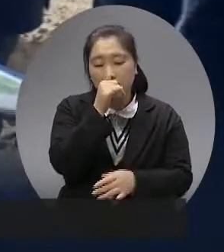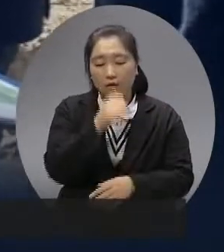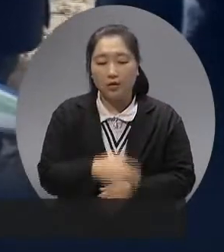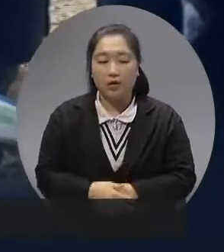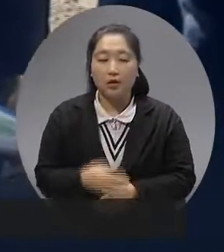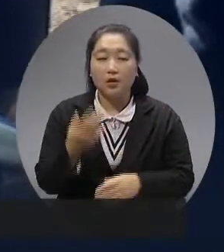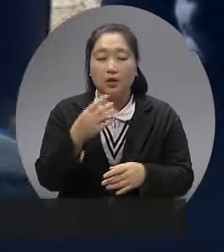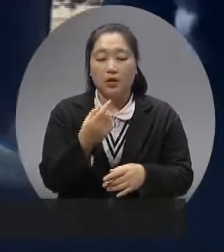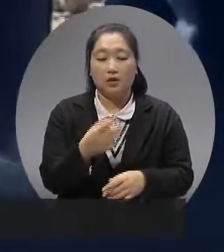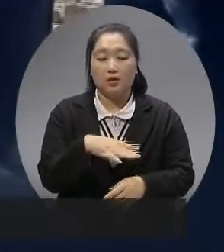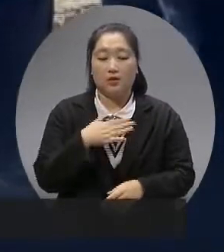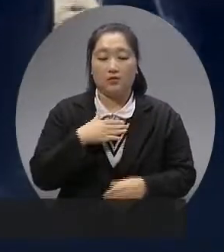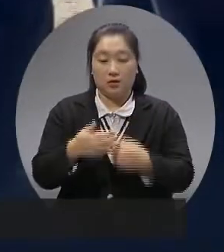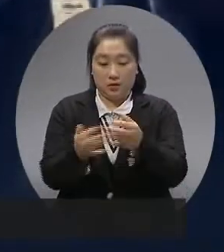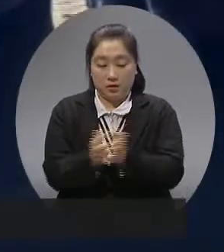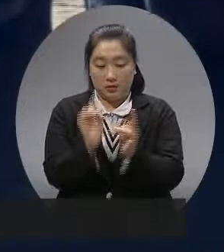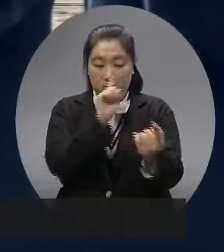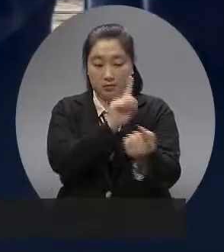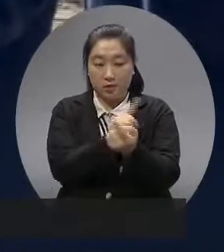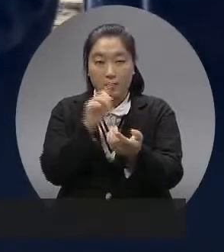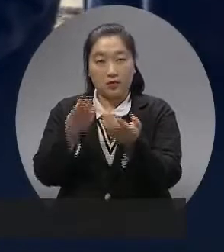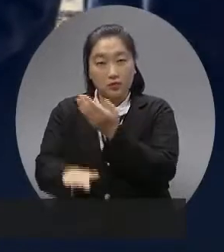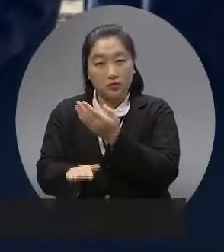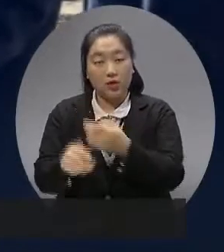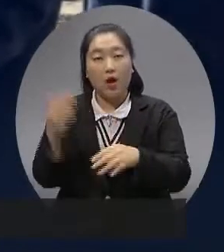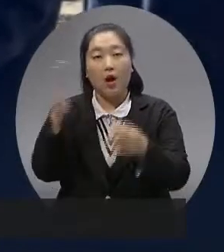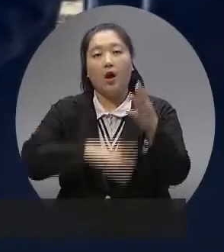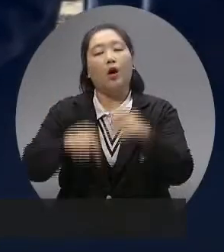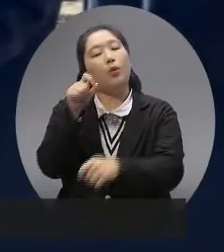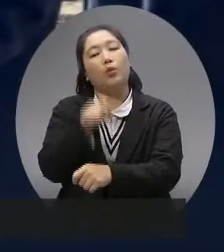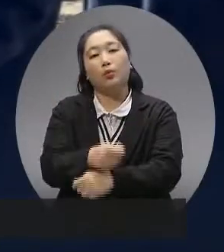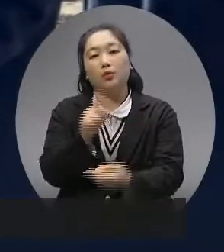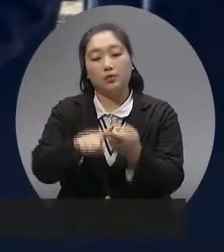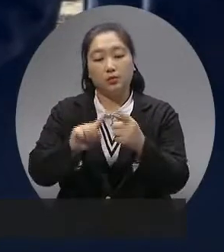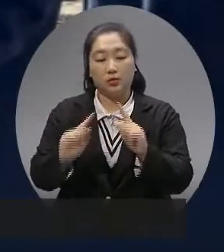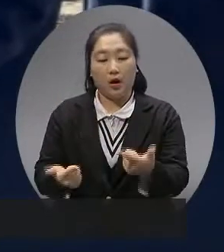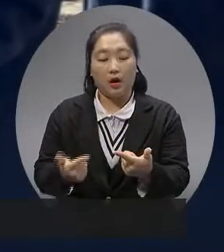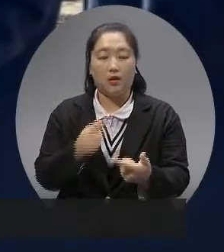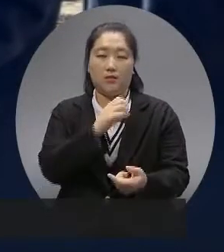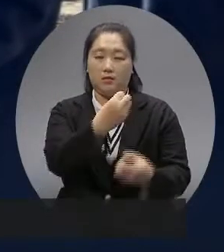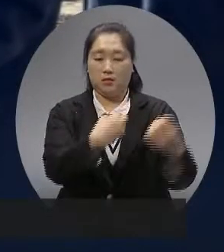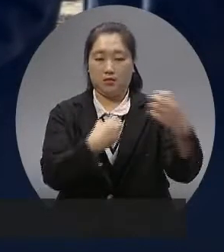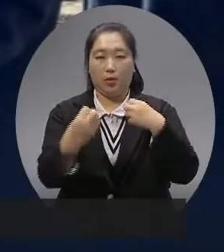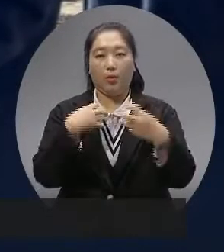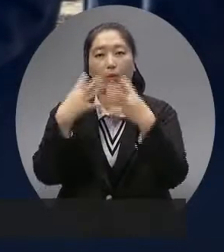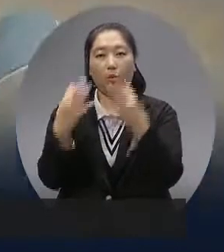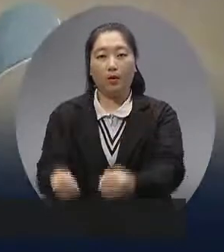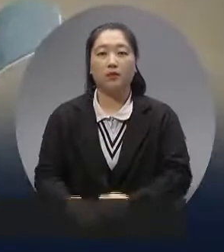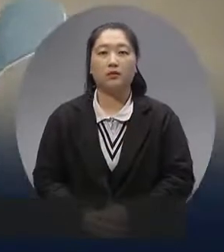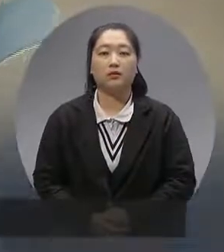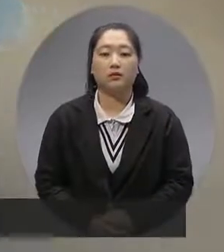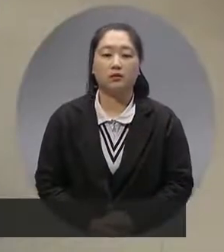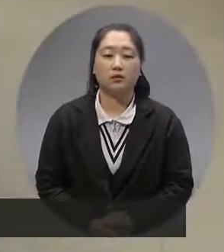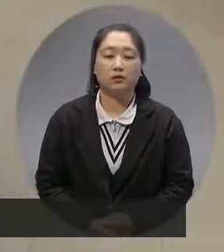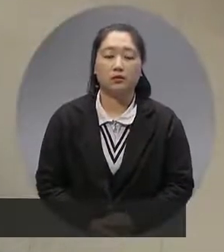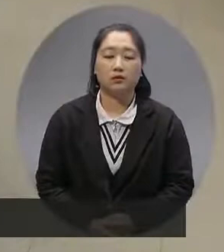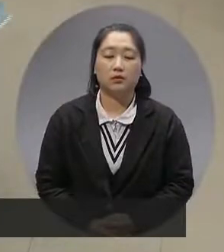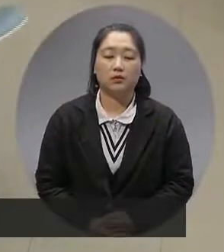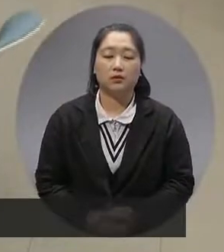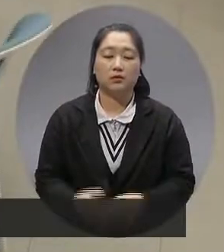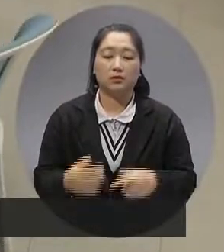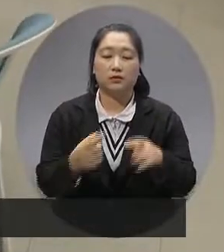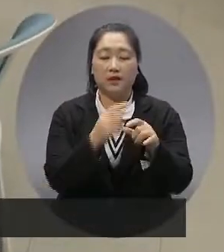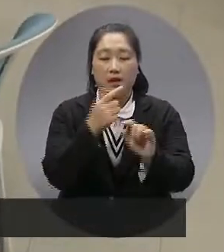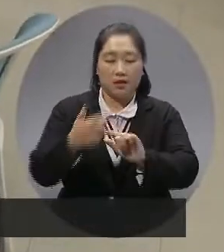얘기하시거든요. 근데 저희 팀을 만나고서는 아 공무원답지 않다라는 얘기를 많이 하시더라고요.